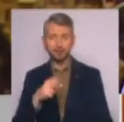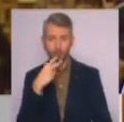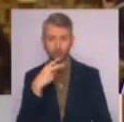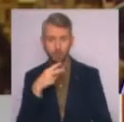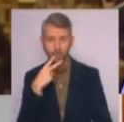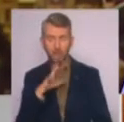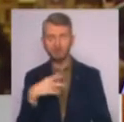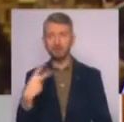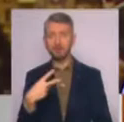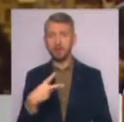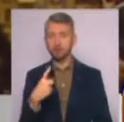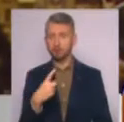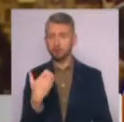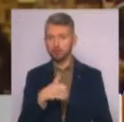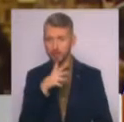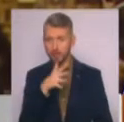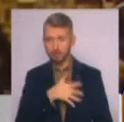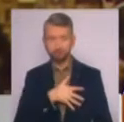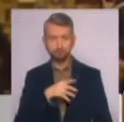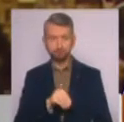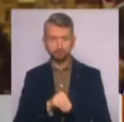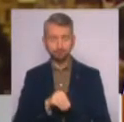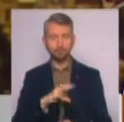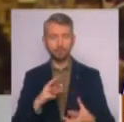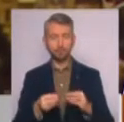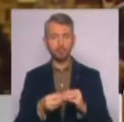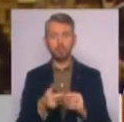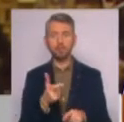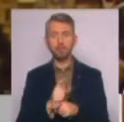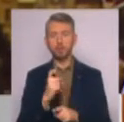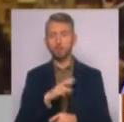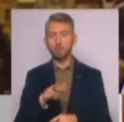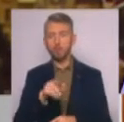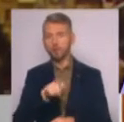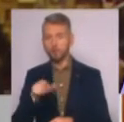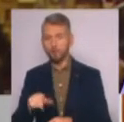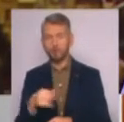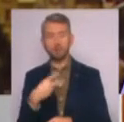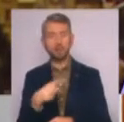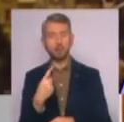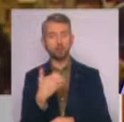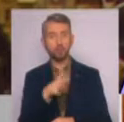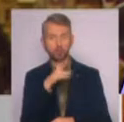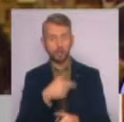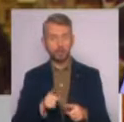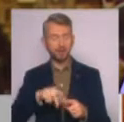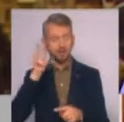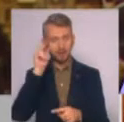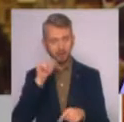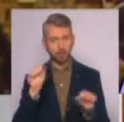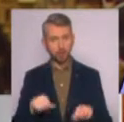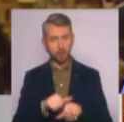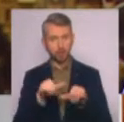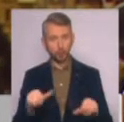тютюнопаління в 20 столітті забрала з життя понад 100 мільйонів чоловік. У 21 столітті ця цифра може